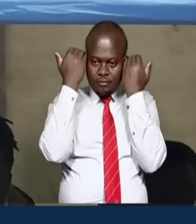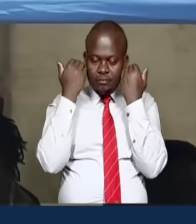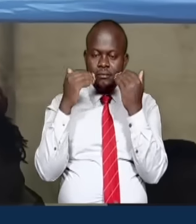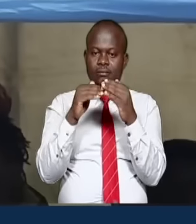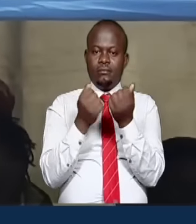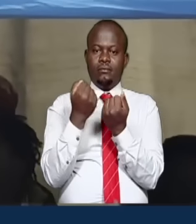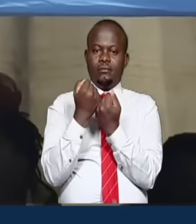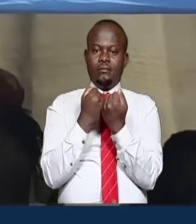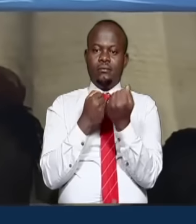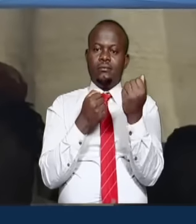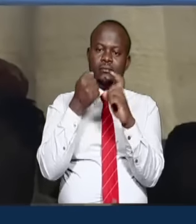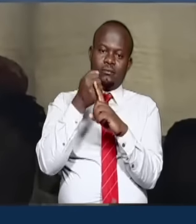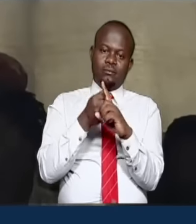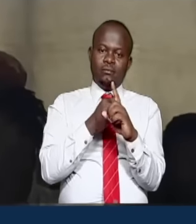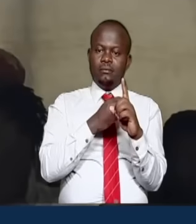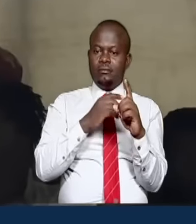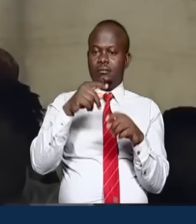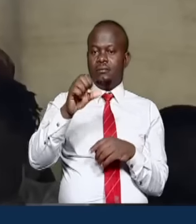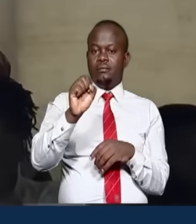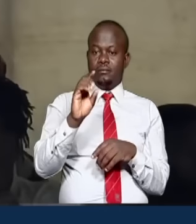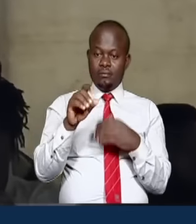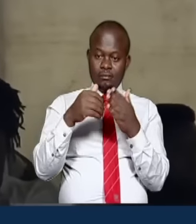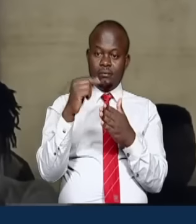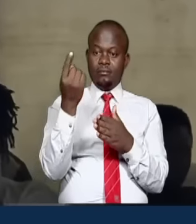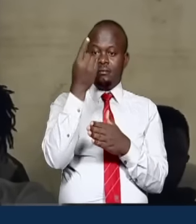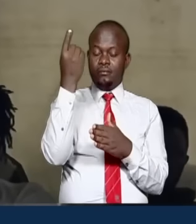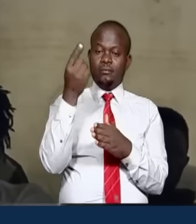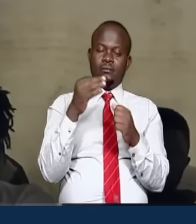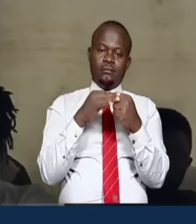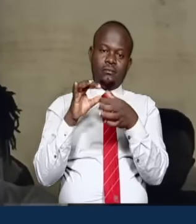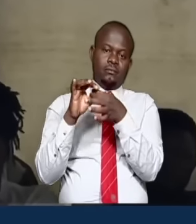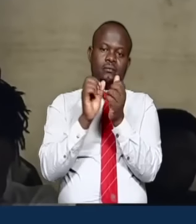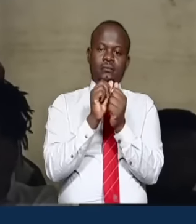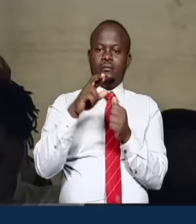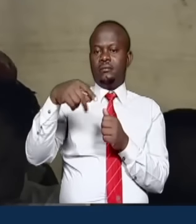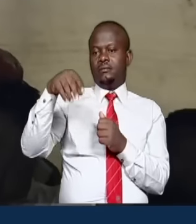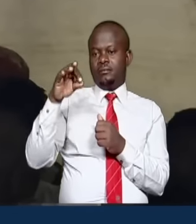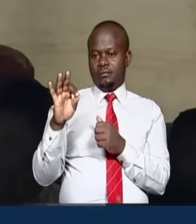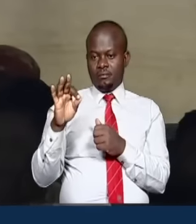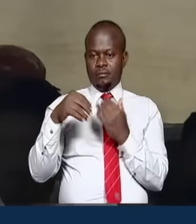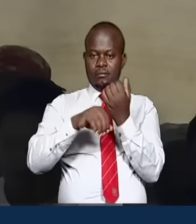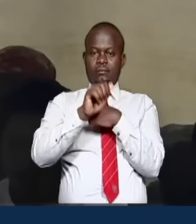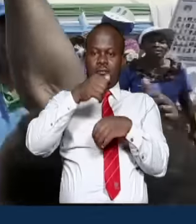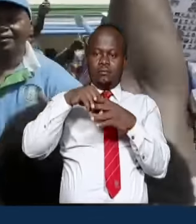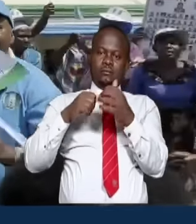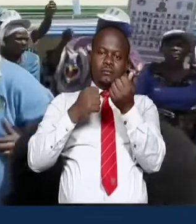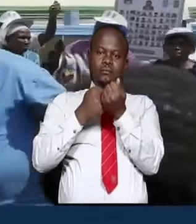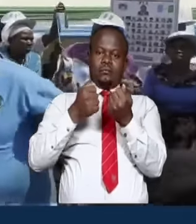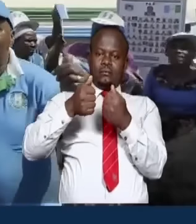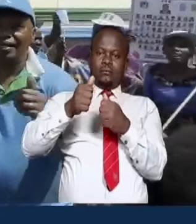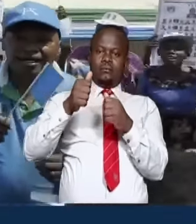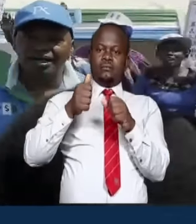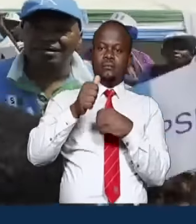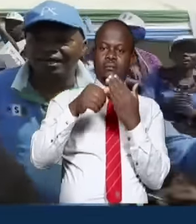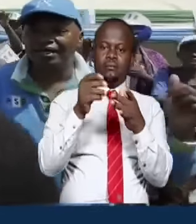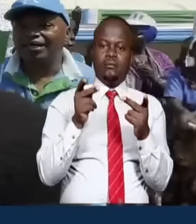Ishyaka Iharanira Demokarasi n'imibereho myiza y'abaturage PSD ni rimwe mu mashyaka 8 yifatanyije n'umuryango wa FPR Inkotanyi mu bikorwa byo gushyigikira umukandida waryo ku mwanya